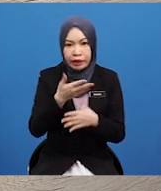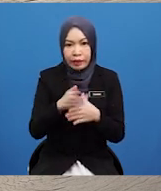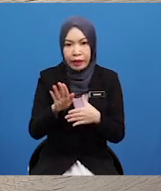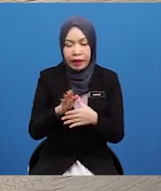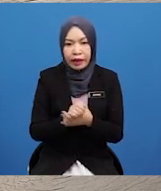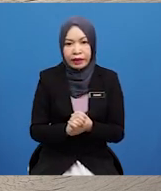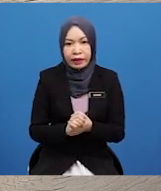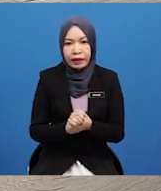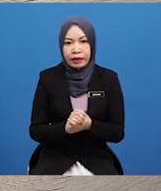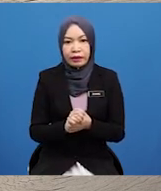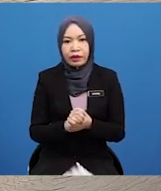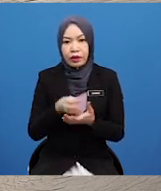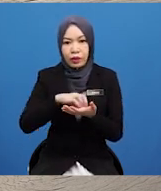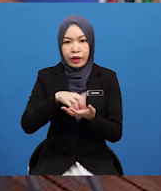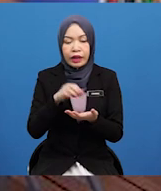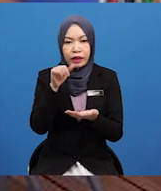jiran.